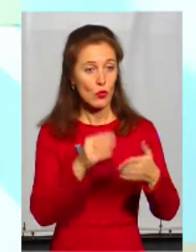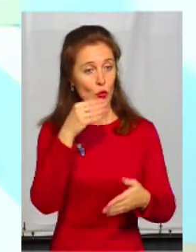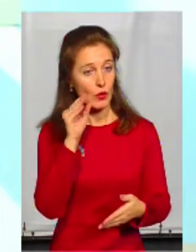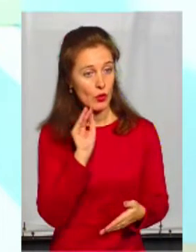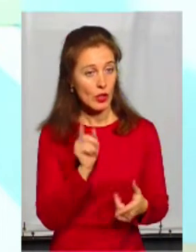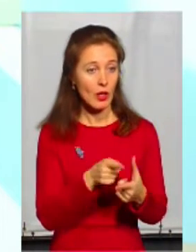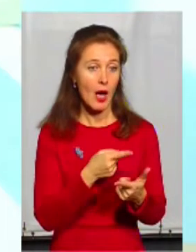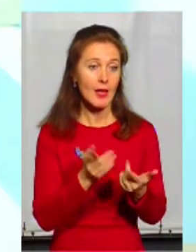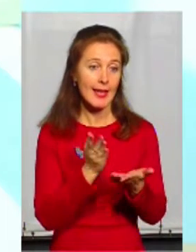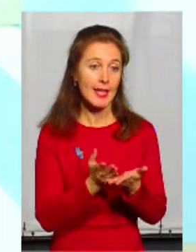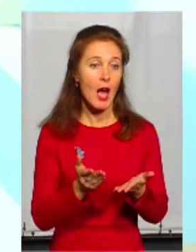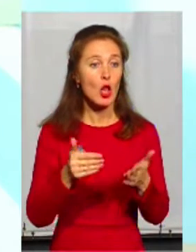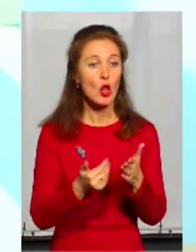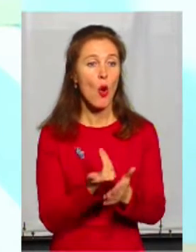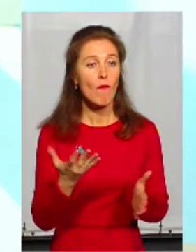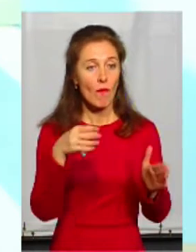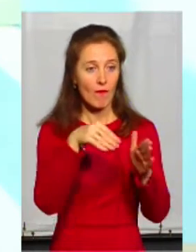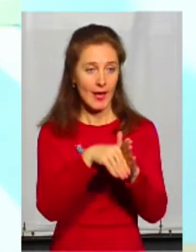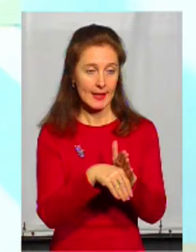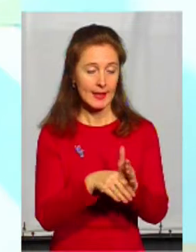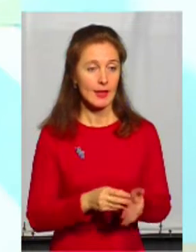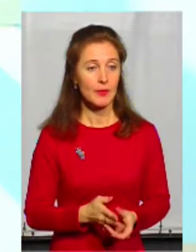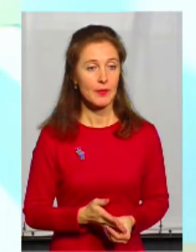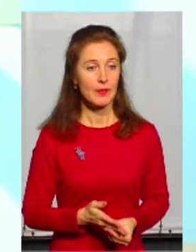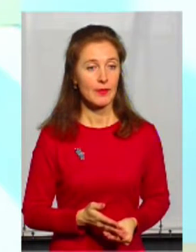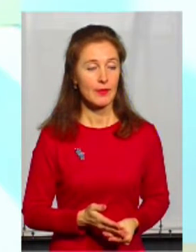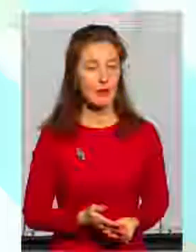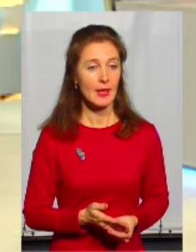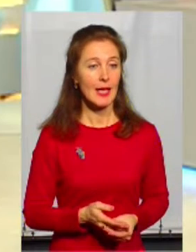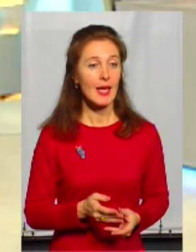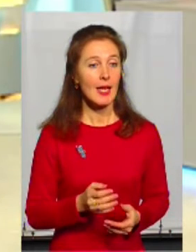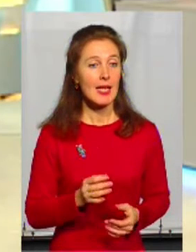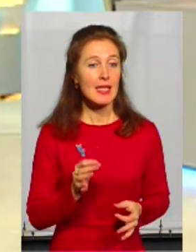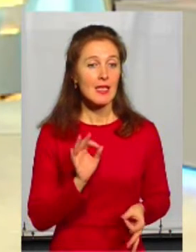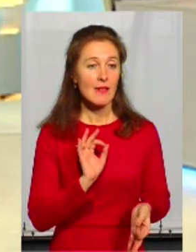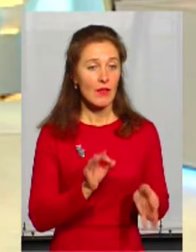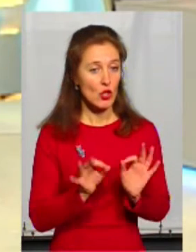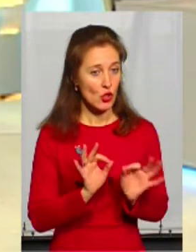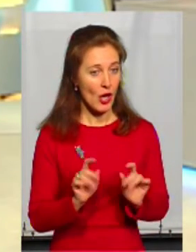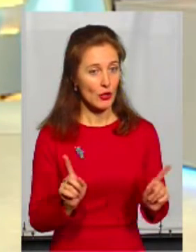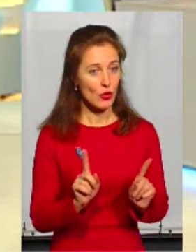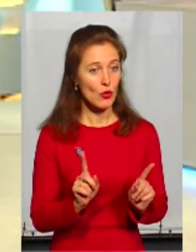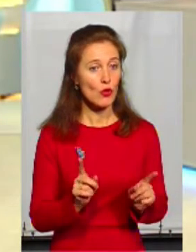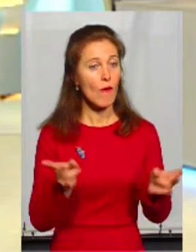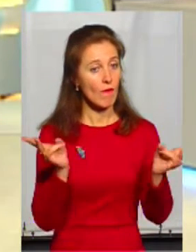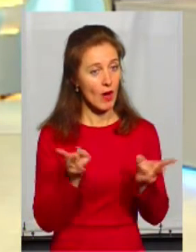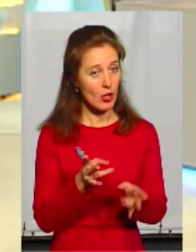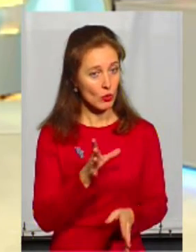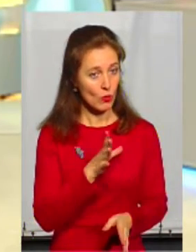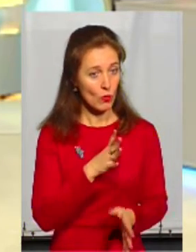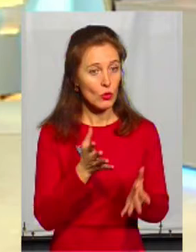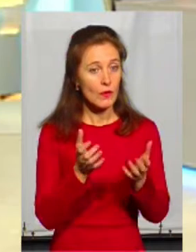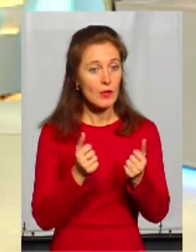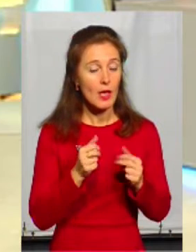якісь і нововведення, так? І, звичайно, що варто було б взяти